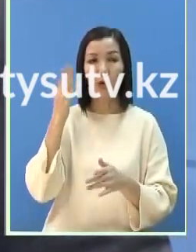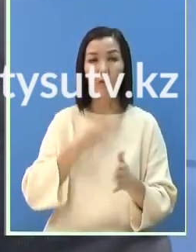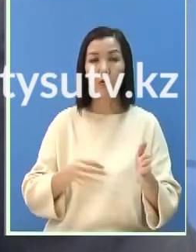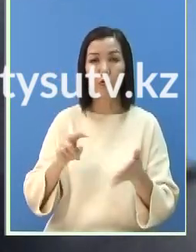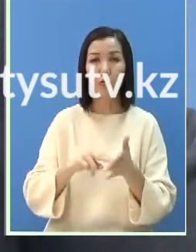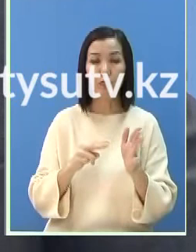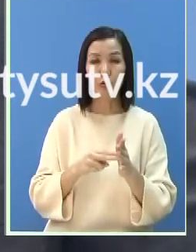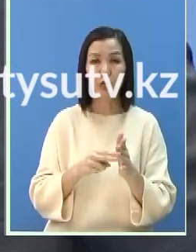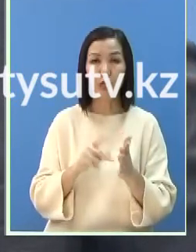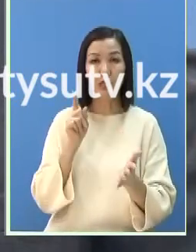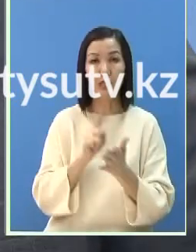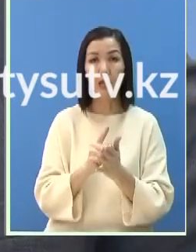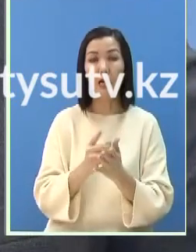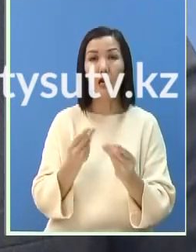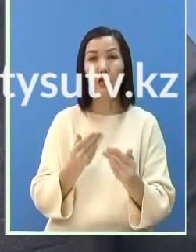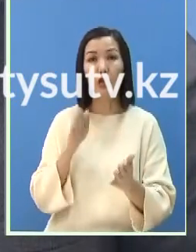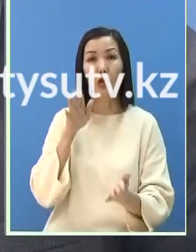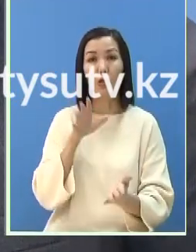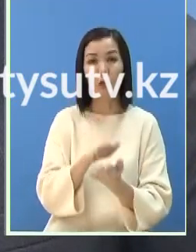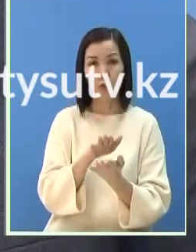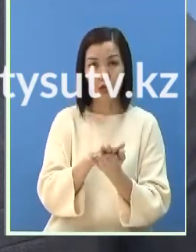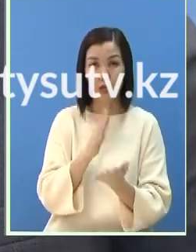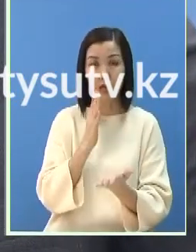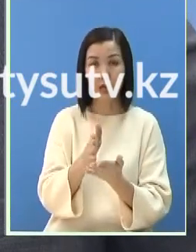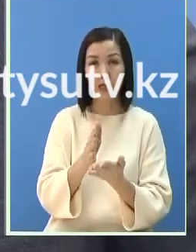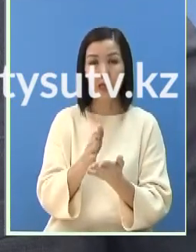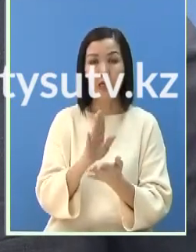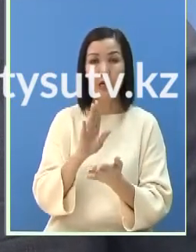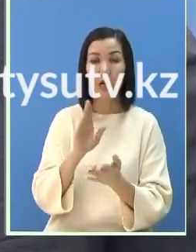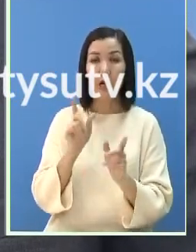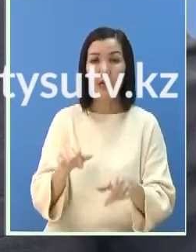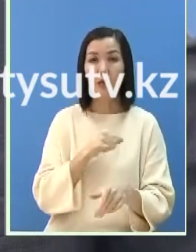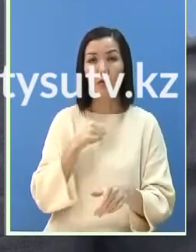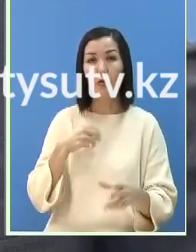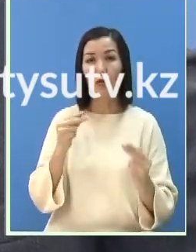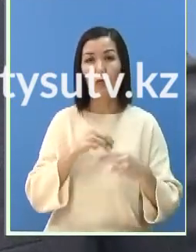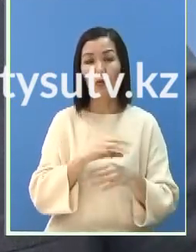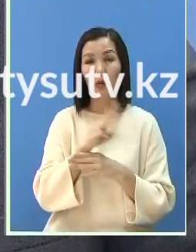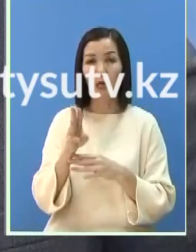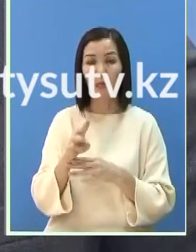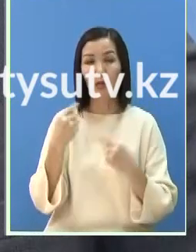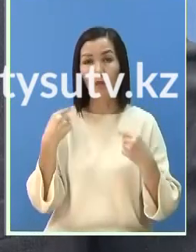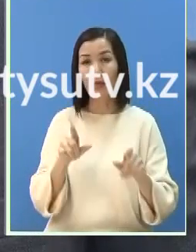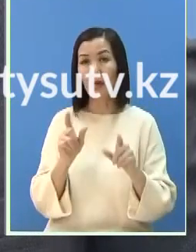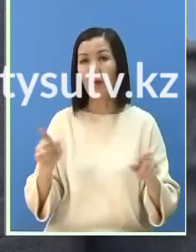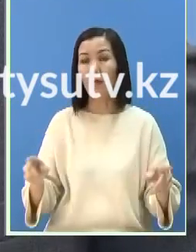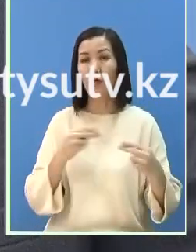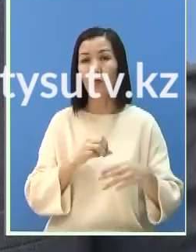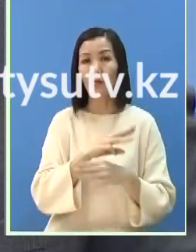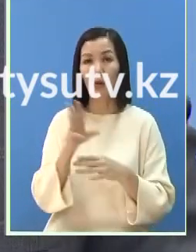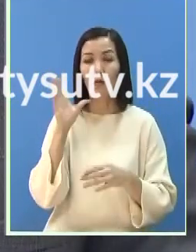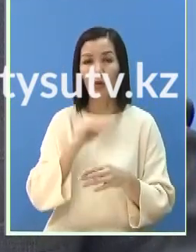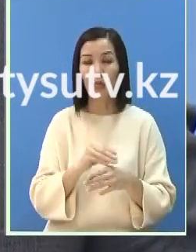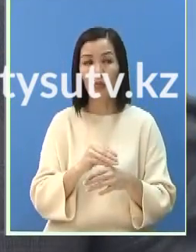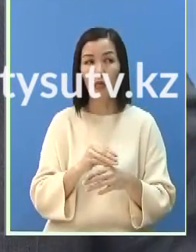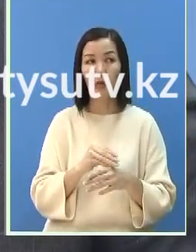бюджетіне қаржы түседі. Және де ең бастысы адам өзін-өзін жұмыспен қамтиды, басқа да адамдарды жұмыспен қамтиды. Сол